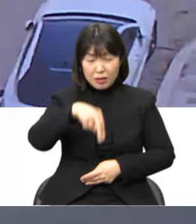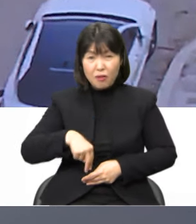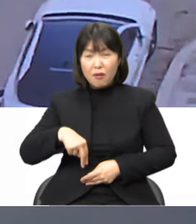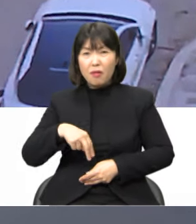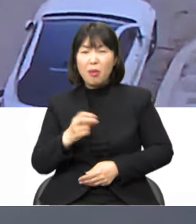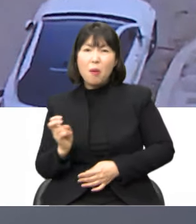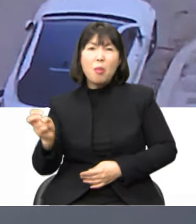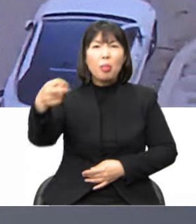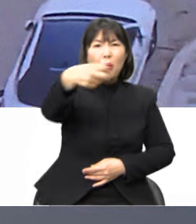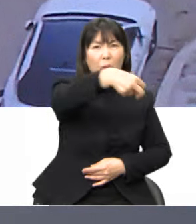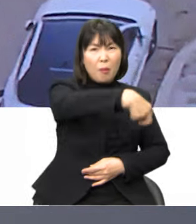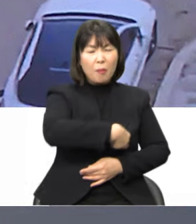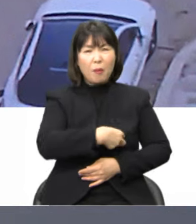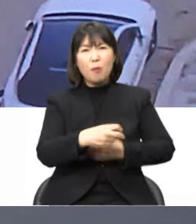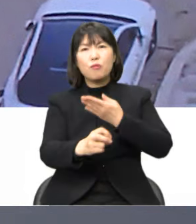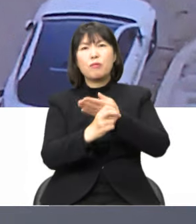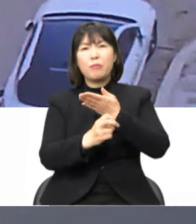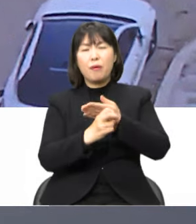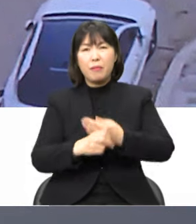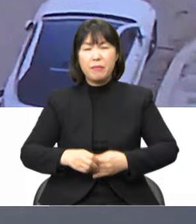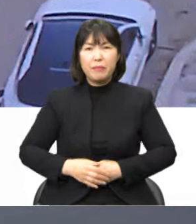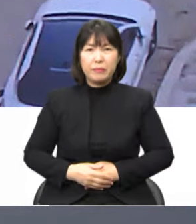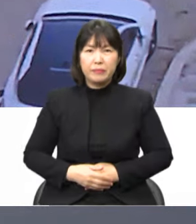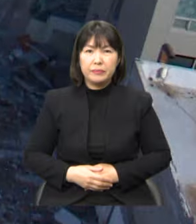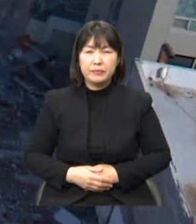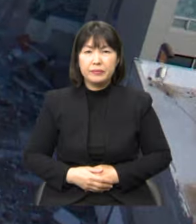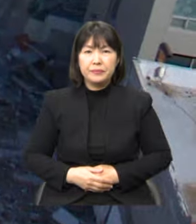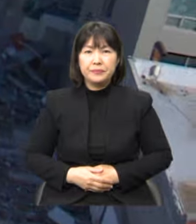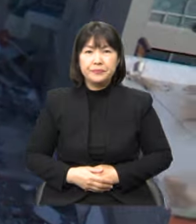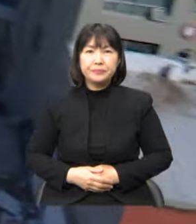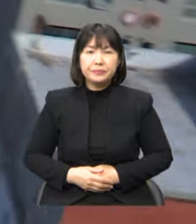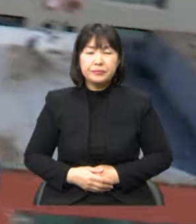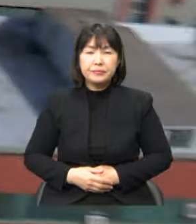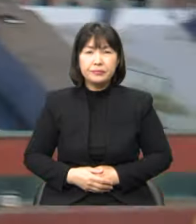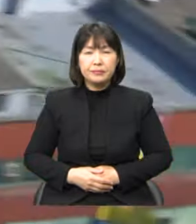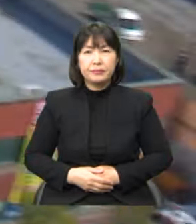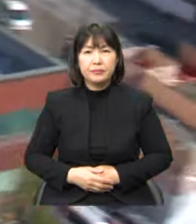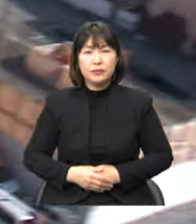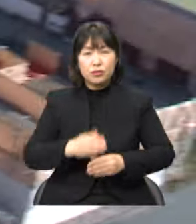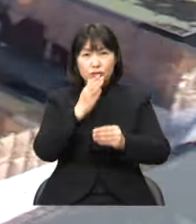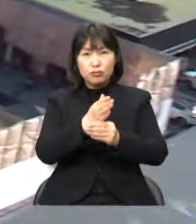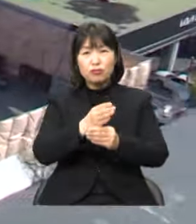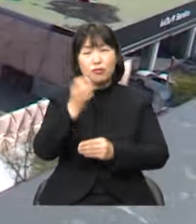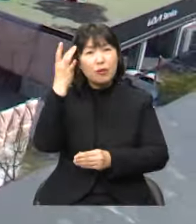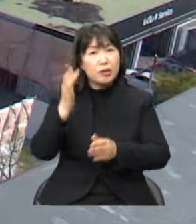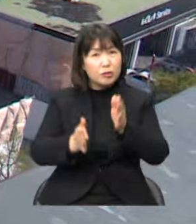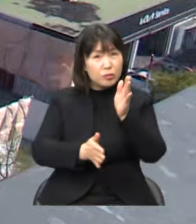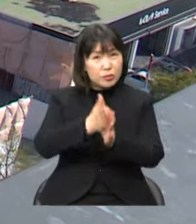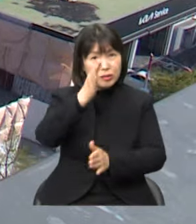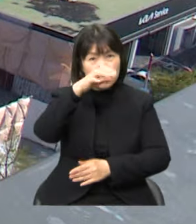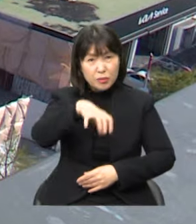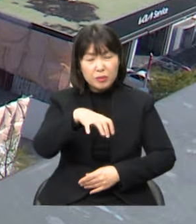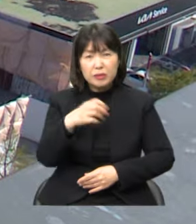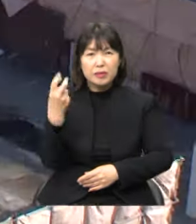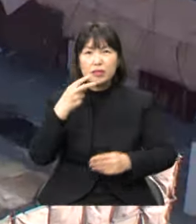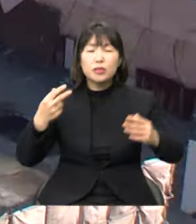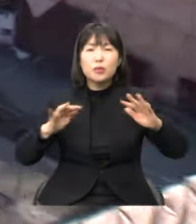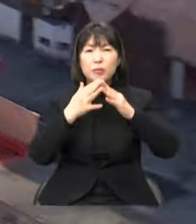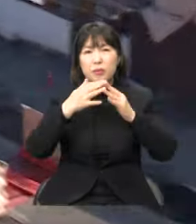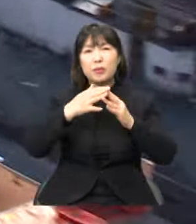일인지 구회 기자가 현장 취재했습니다 중구 원도심의 한 재개발 공사 현장